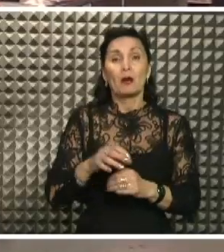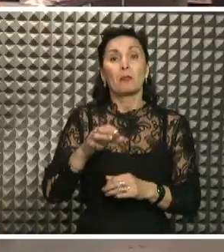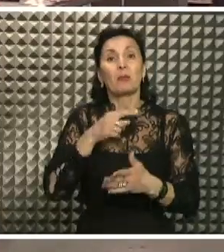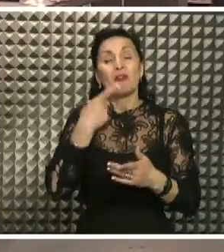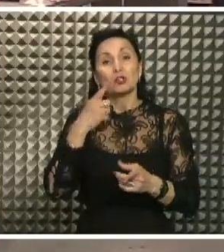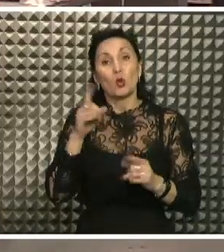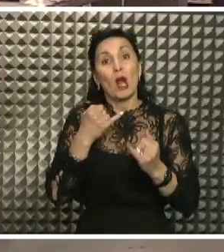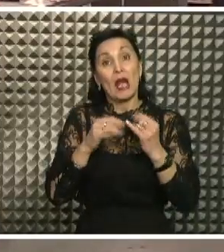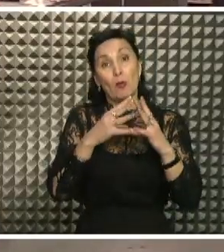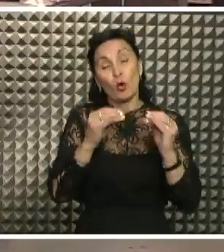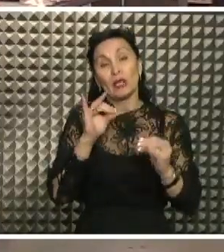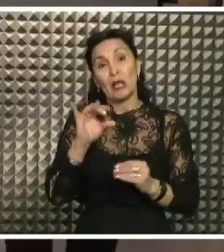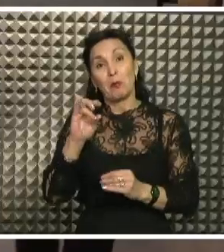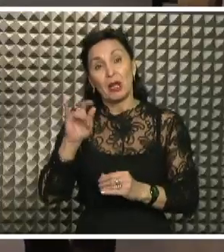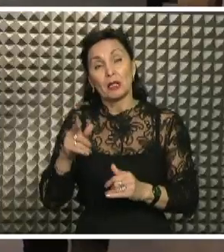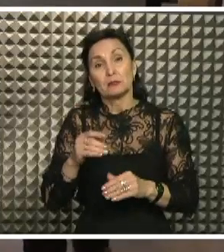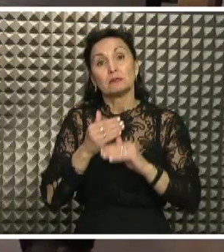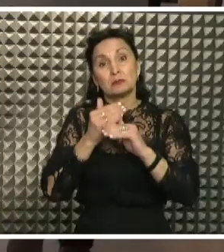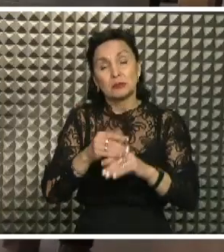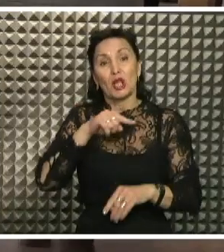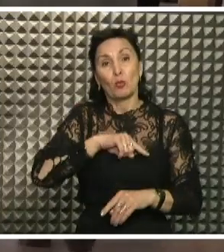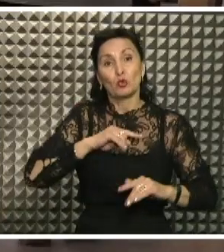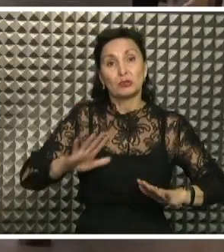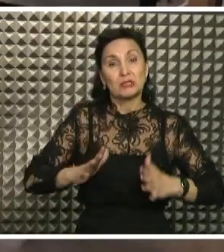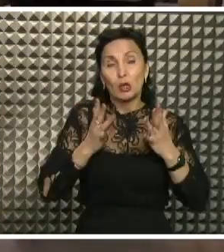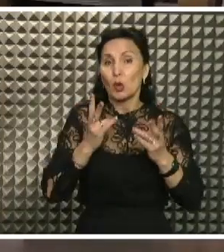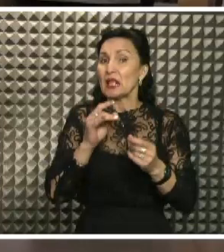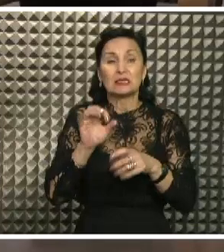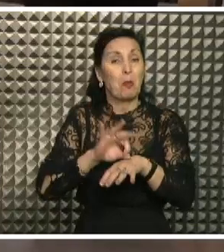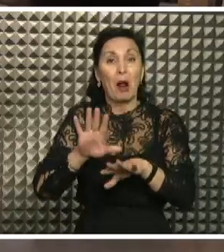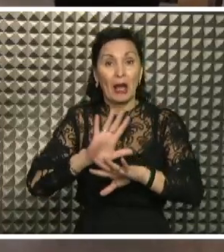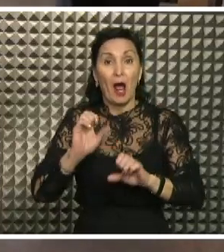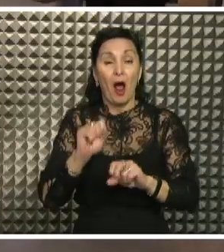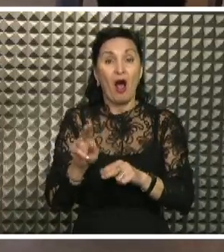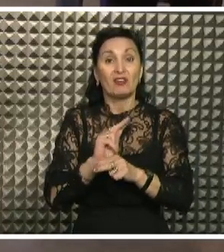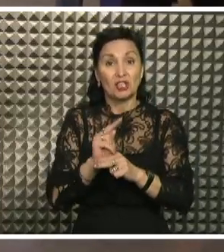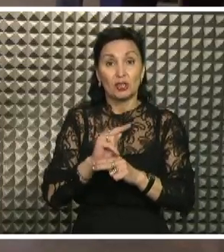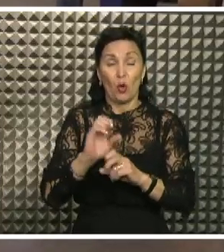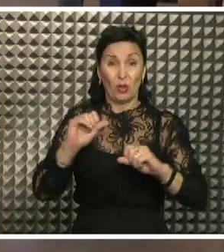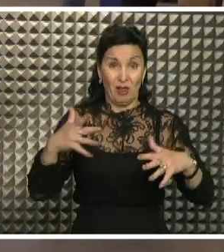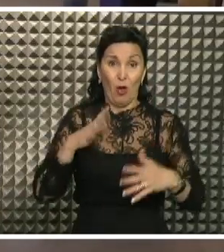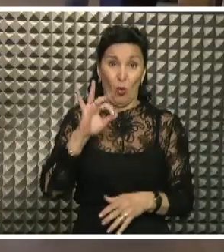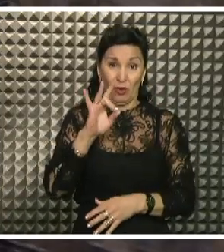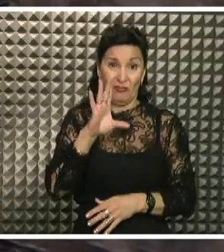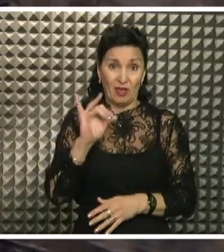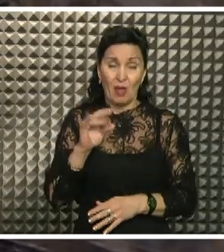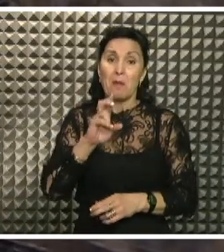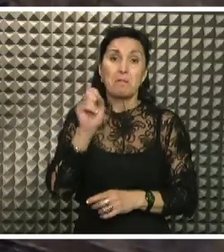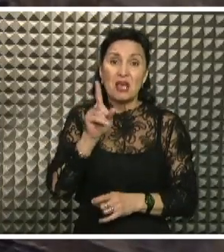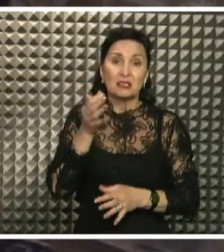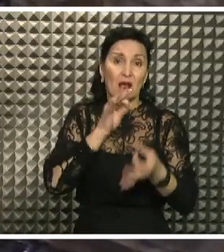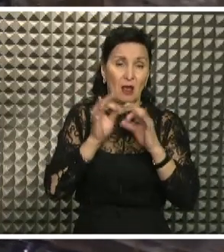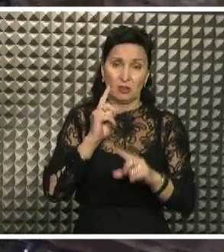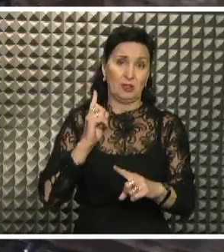подчеркивают, что лимон и имбирь способны повысить иммунные силы и не заболеть. А вот в лечении от ОРВИ без лекарств не обойтись.